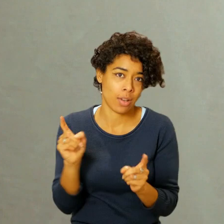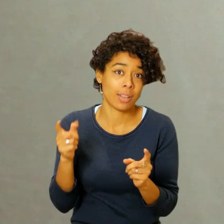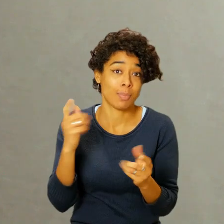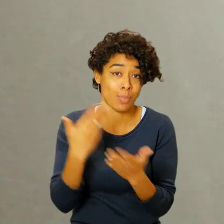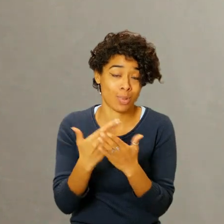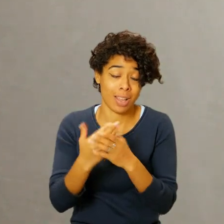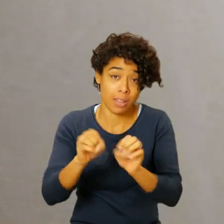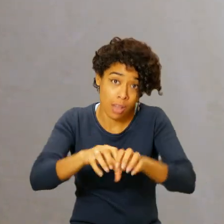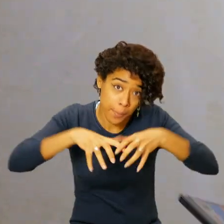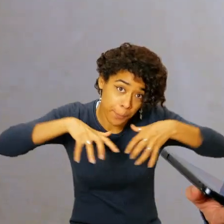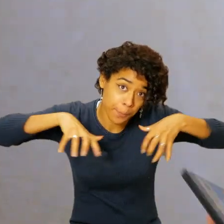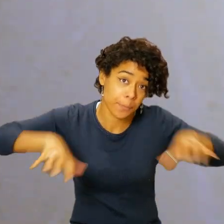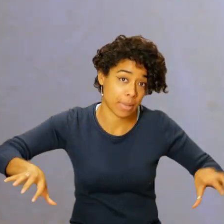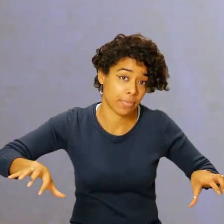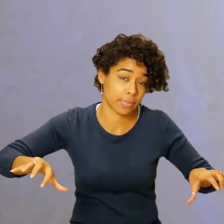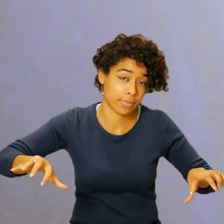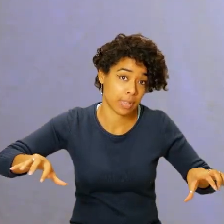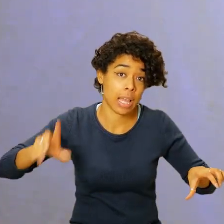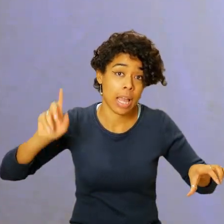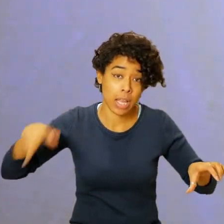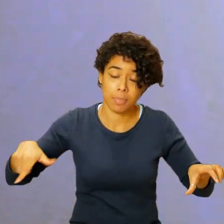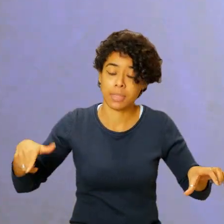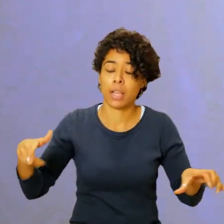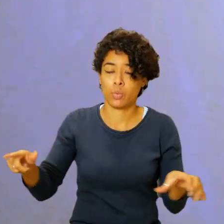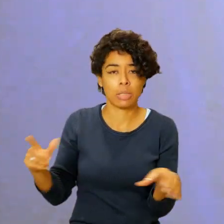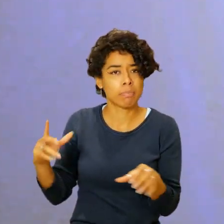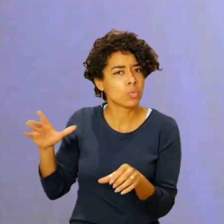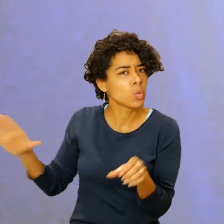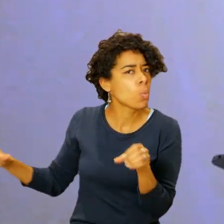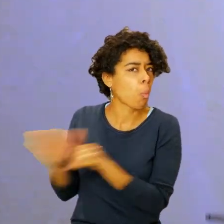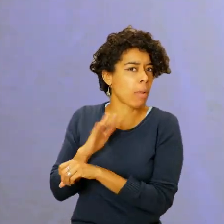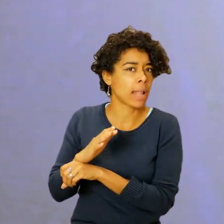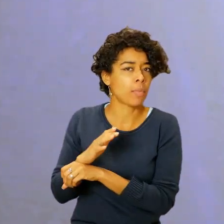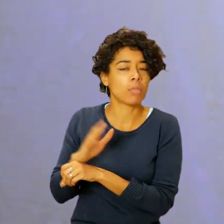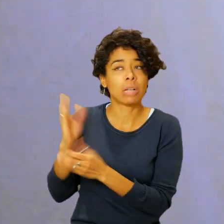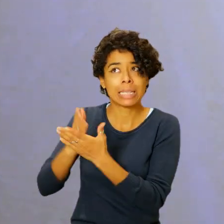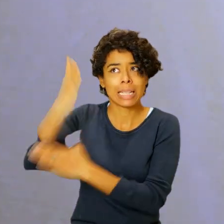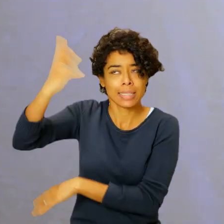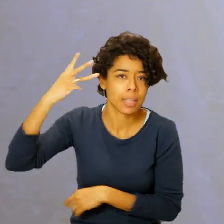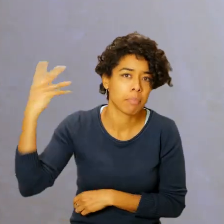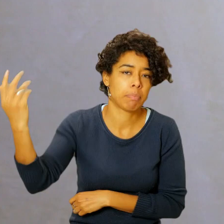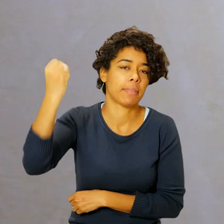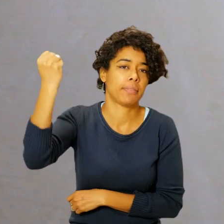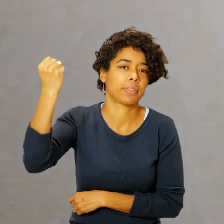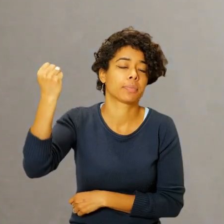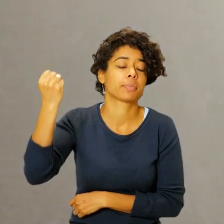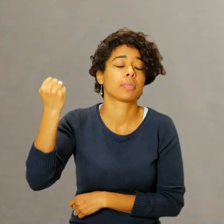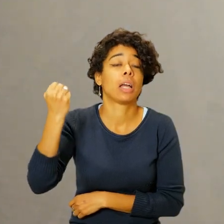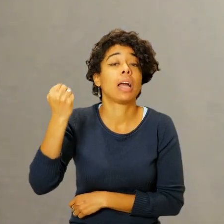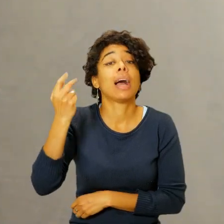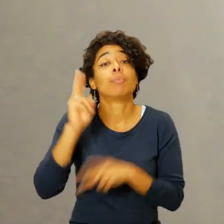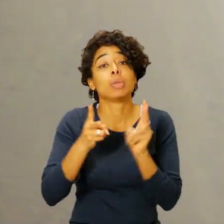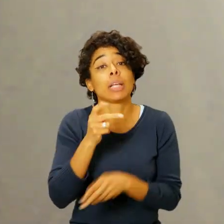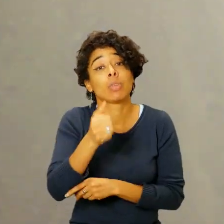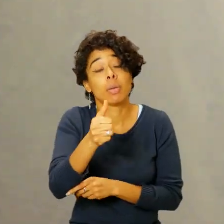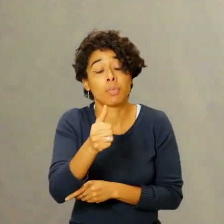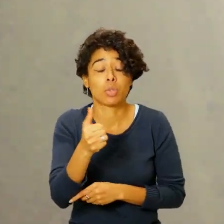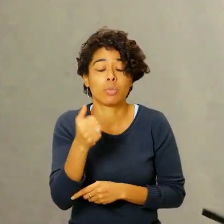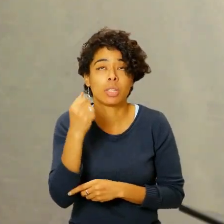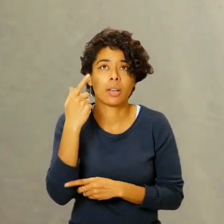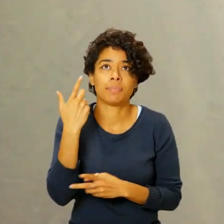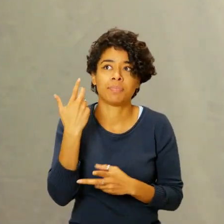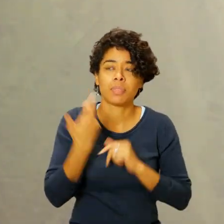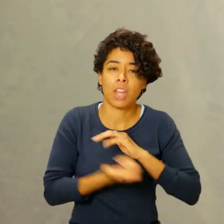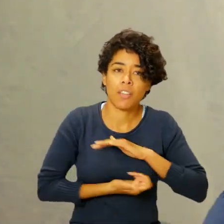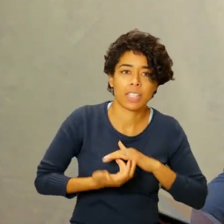genre de situation pour que Abraham puisse saisir maintenant sa destinée. Alors aujourd'hui peut-être tu es frustré, peut-être que tu es en train de